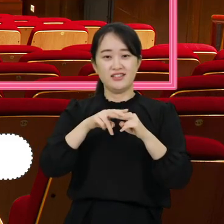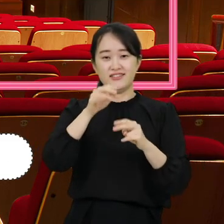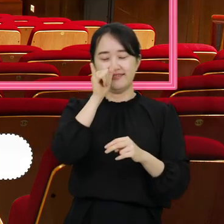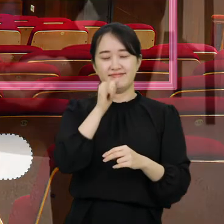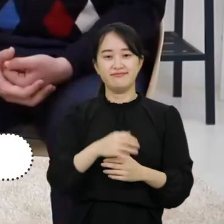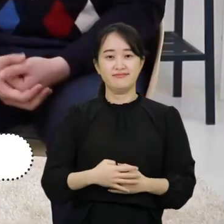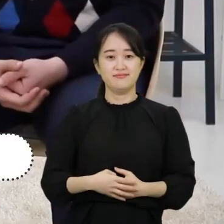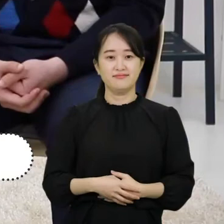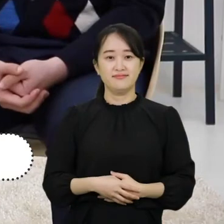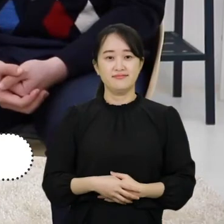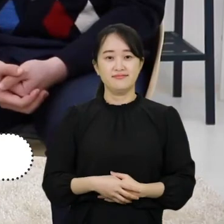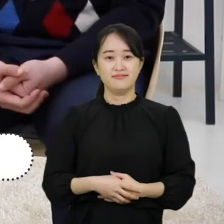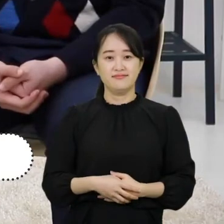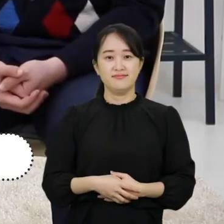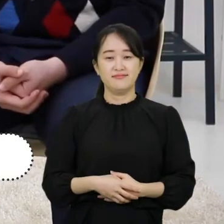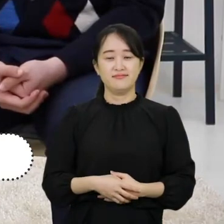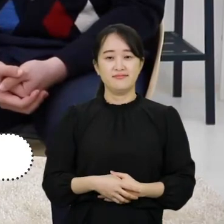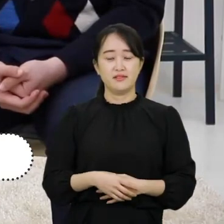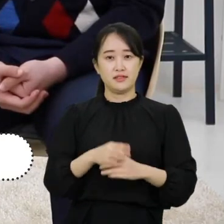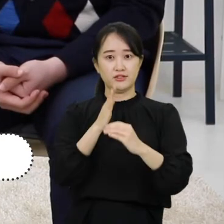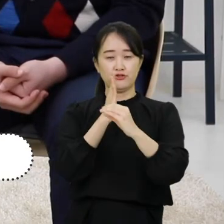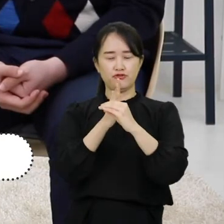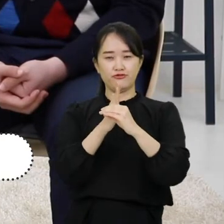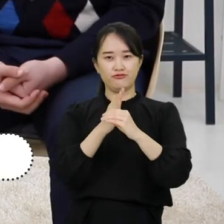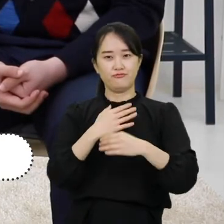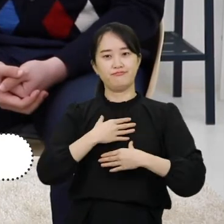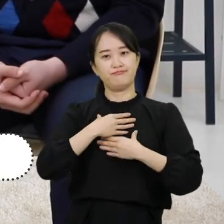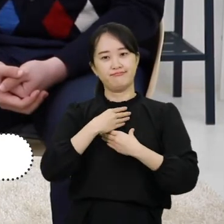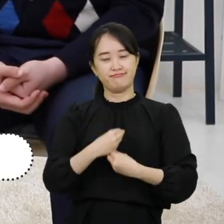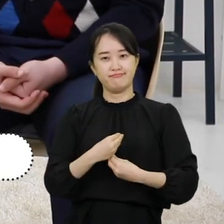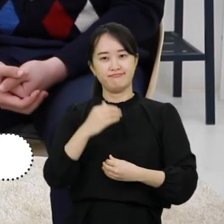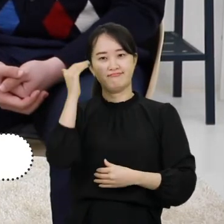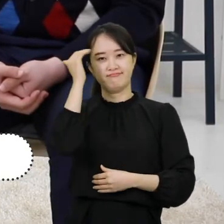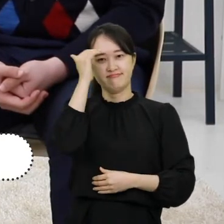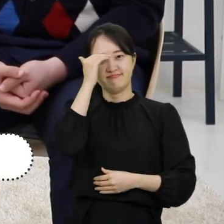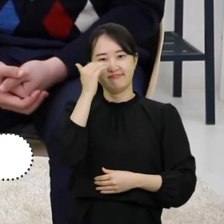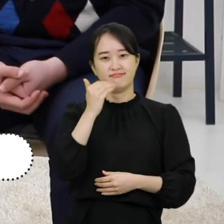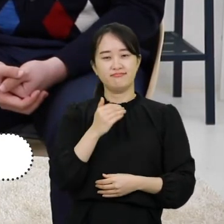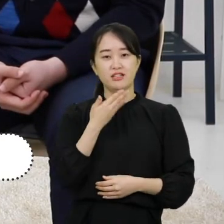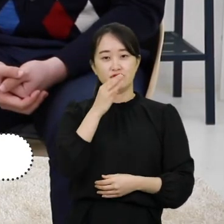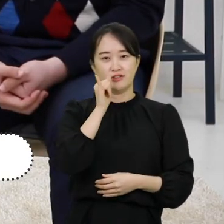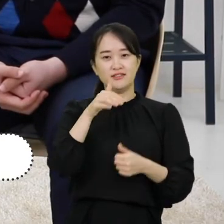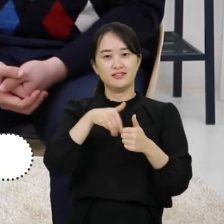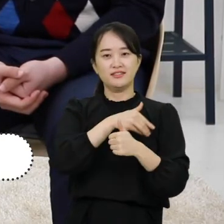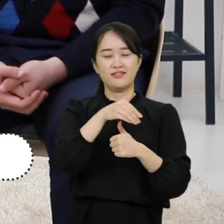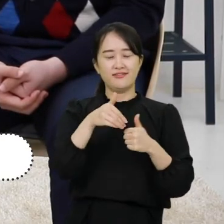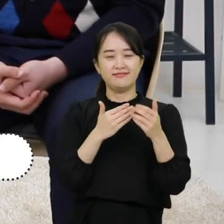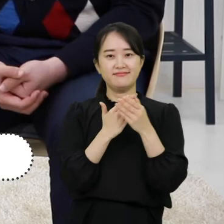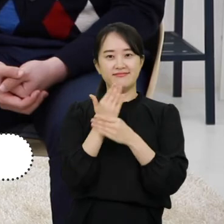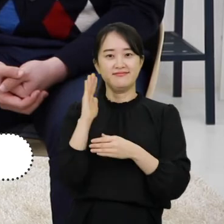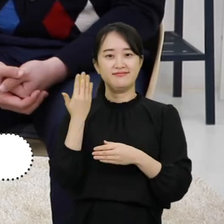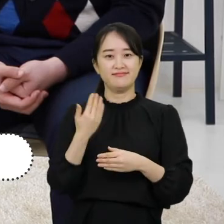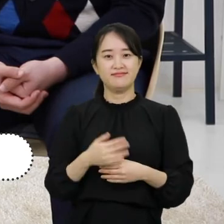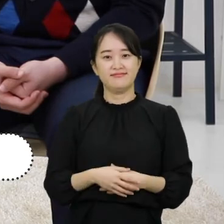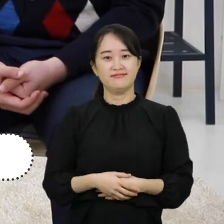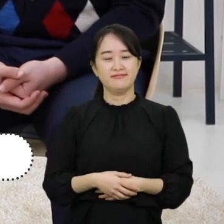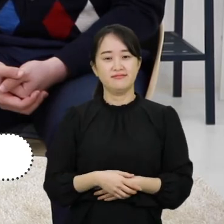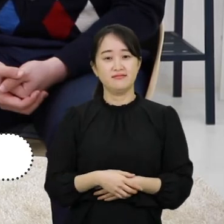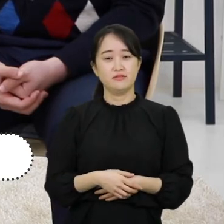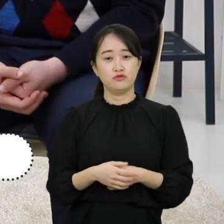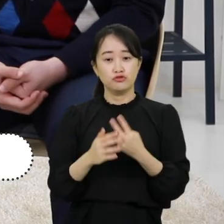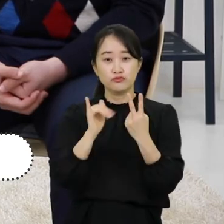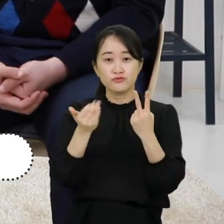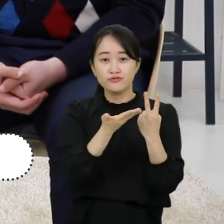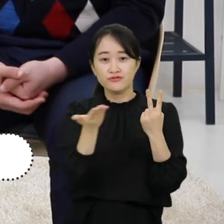수가 있습니다. 이렇게 됐을 때는 중간에서 딱 편하게 관람을 하게 되는 이런 상황들이 나타나게 되는데